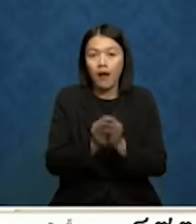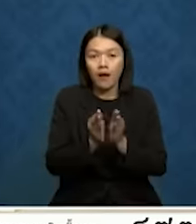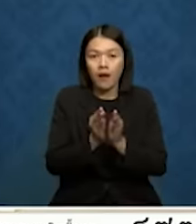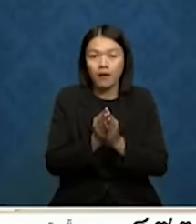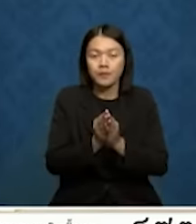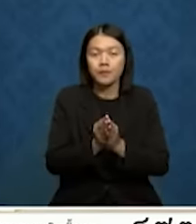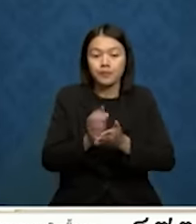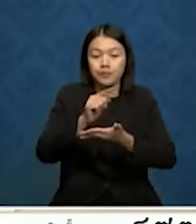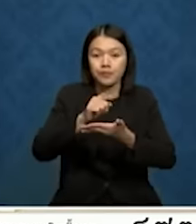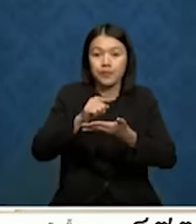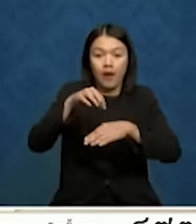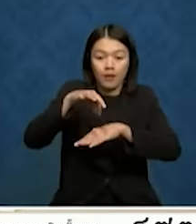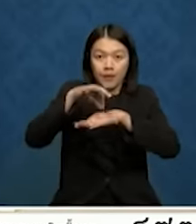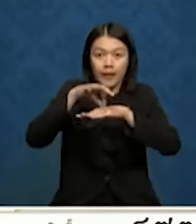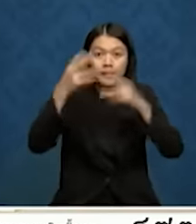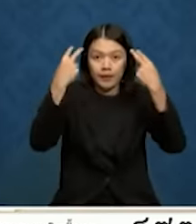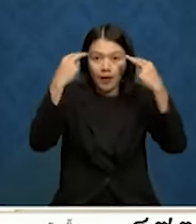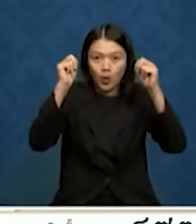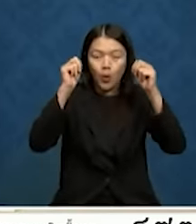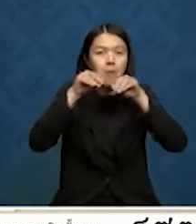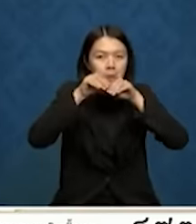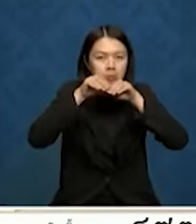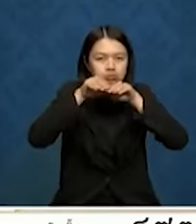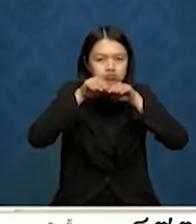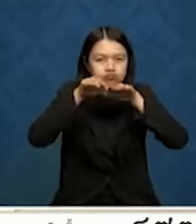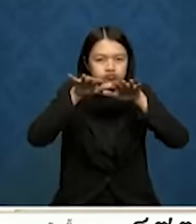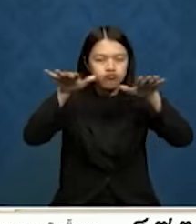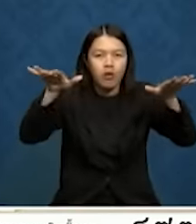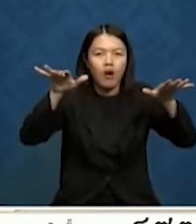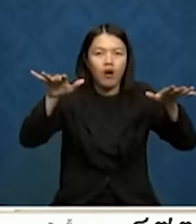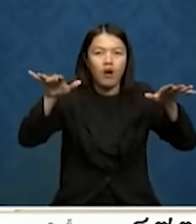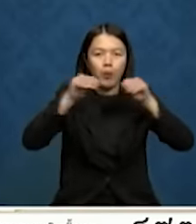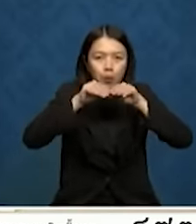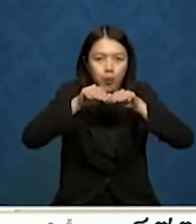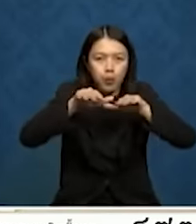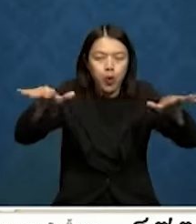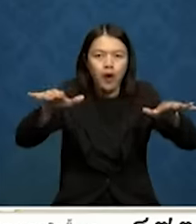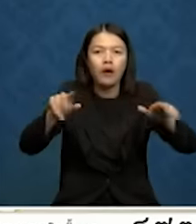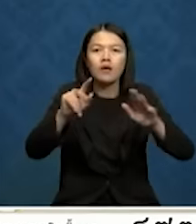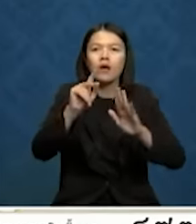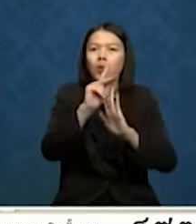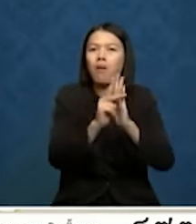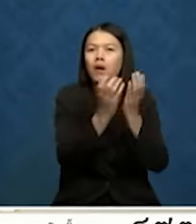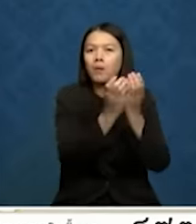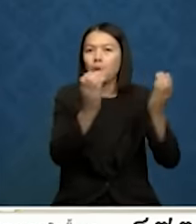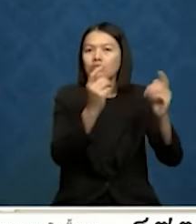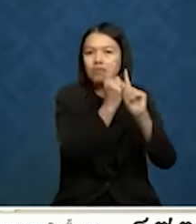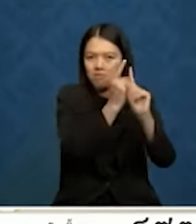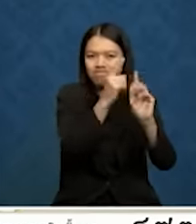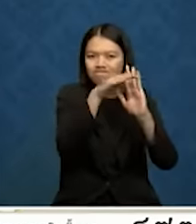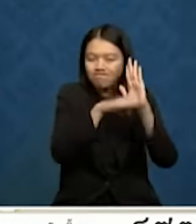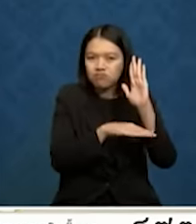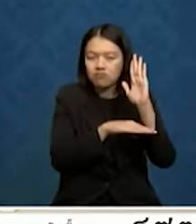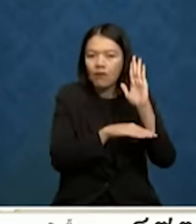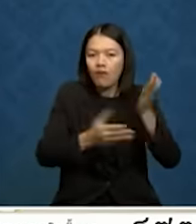นเลือกนายกนั้นต้องทำโดยเปิดเผยนะครับตามรัฐธรรมนูญ กำหนดไว้นะครับผมจึงขอห